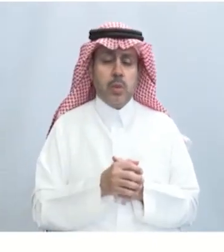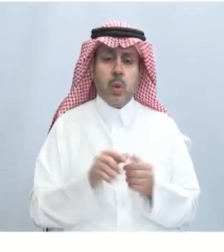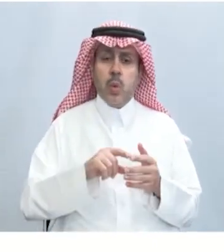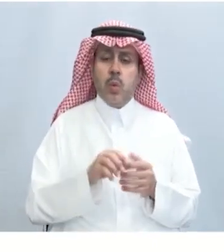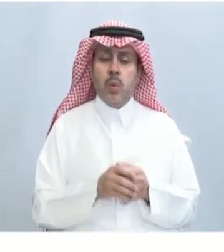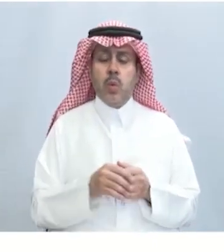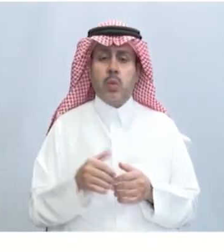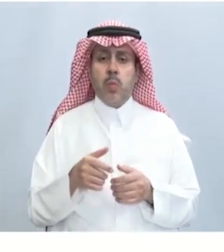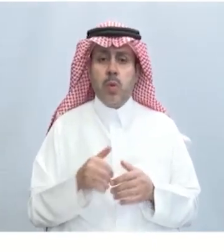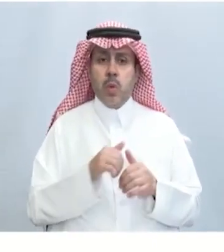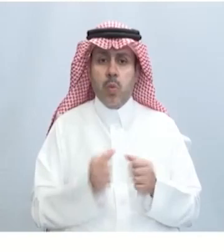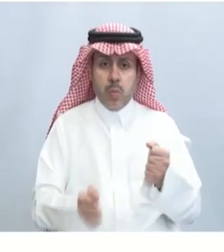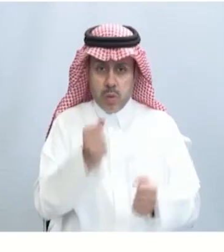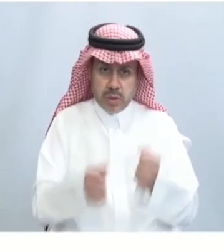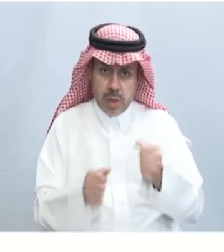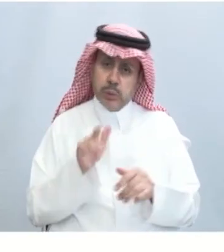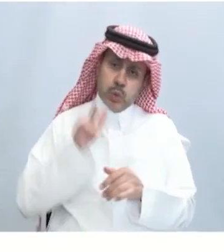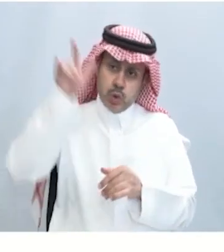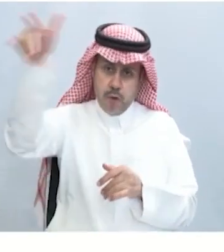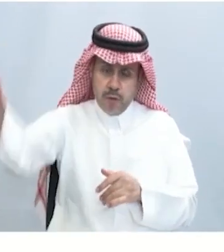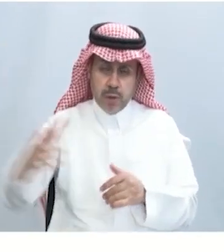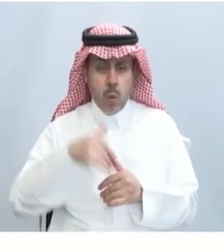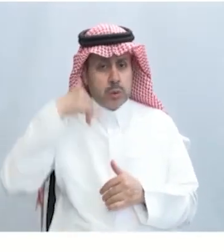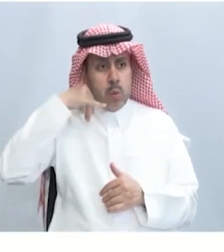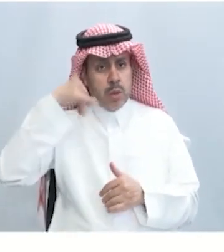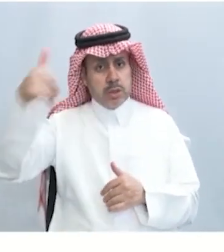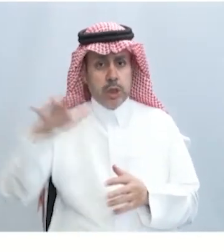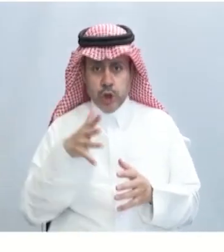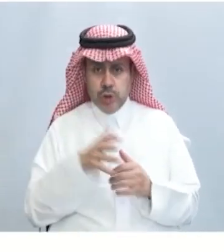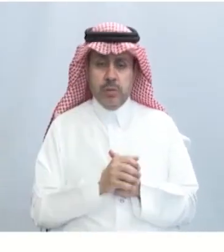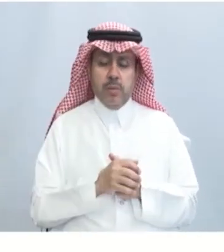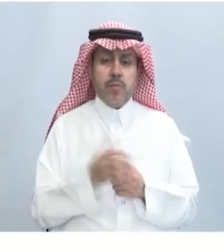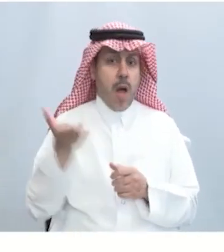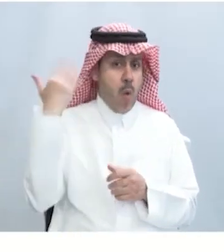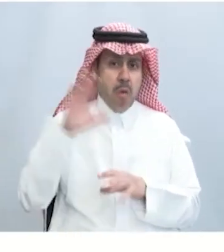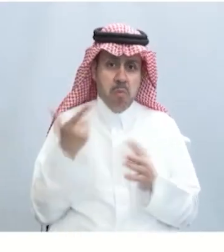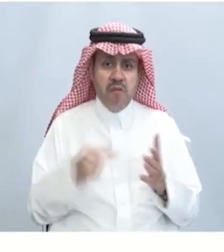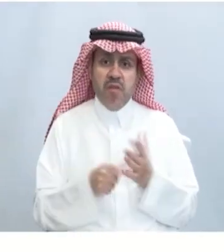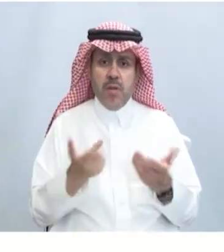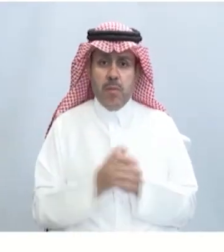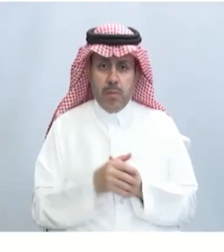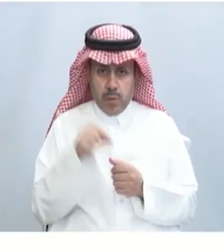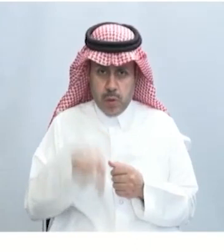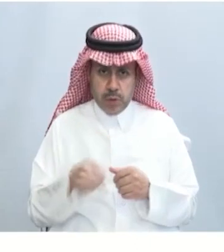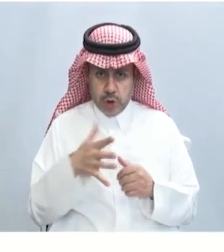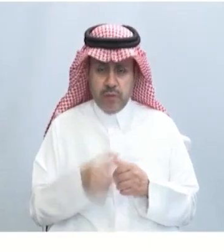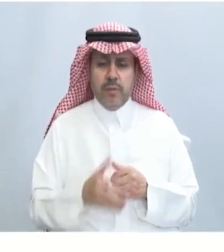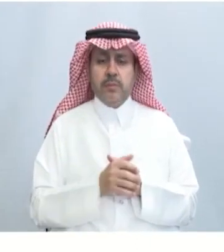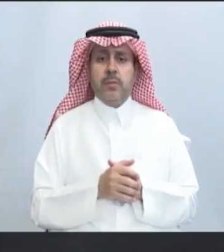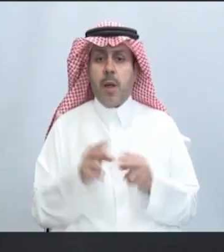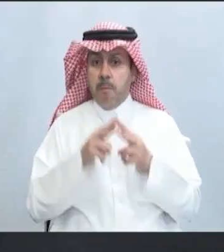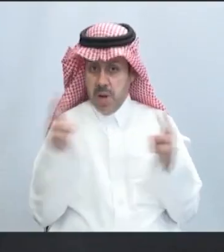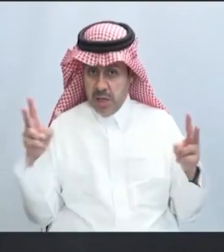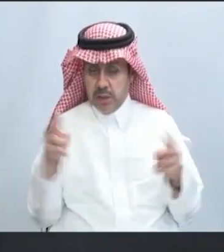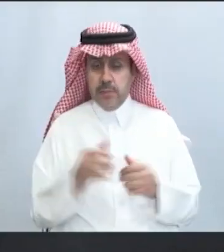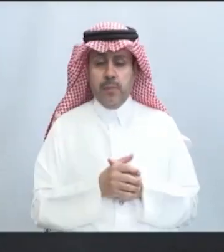المواصلات والتواصل وغيرها وان في الشريعه الاسلاميه متسع لها بين الشيخ السعدي رحمه